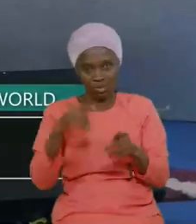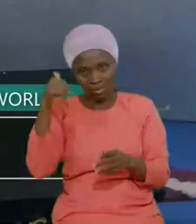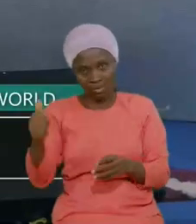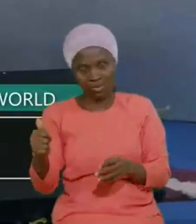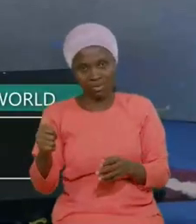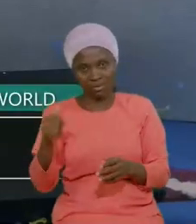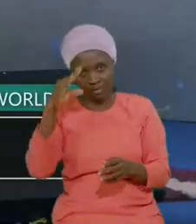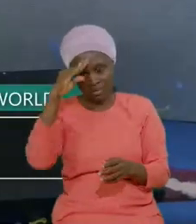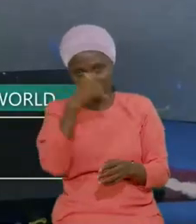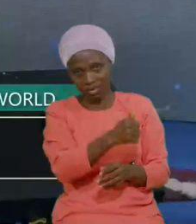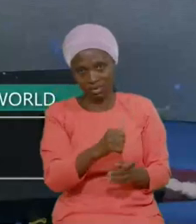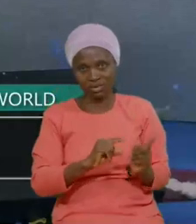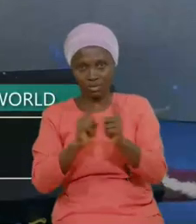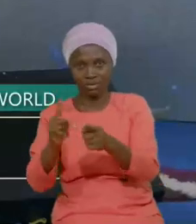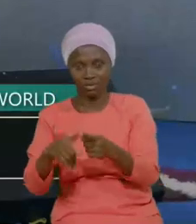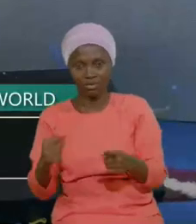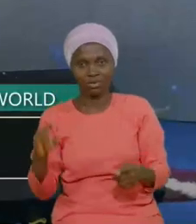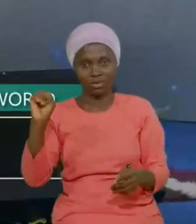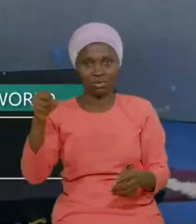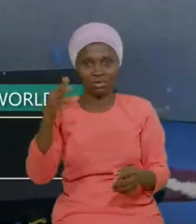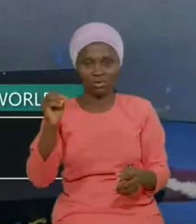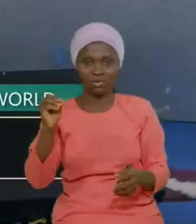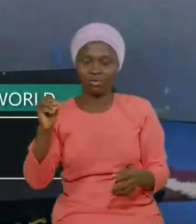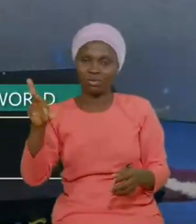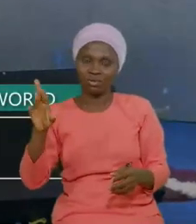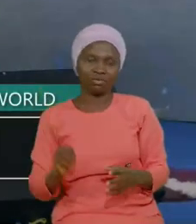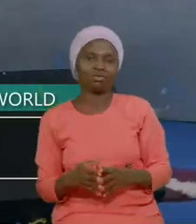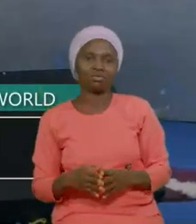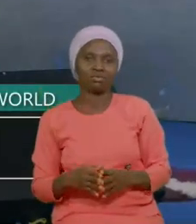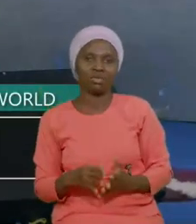Mais en aidant l'autre, lui aussi il est allé de l'autre bord.